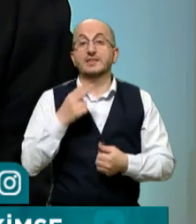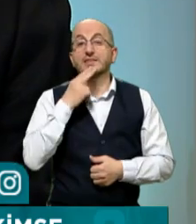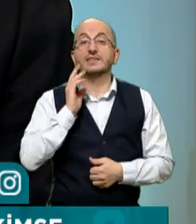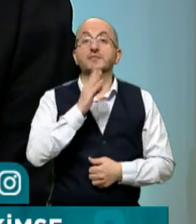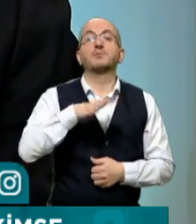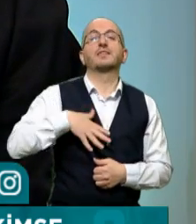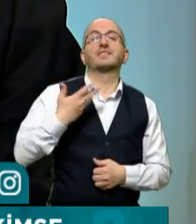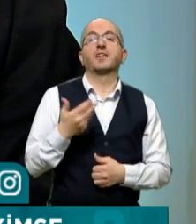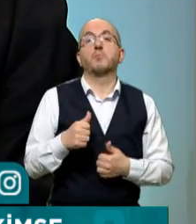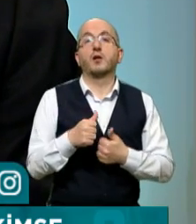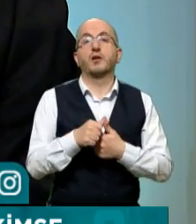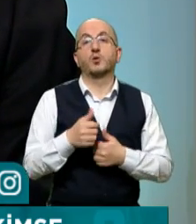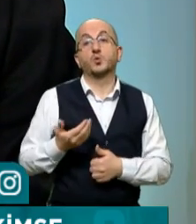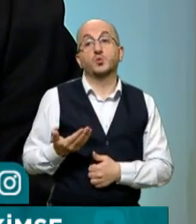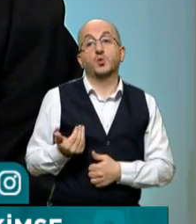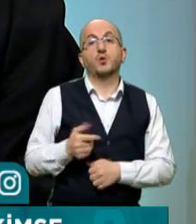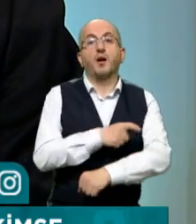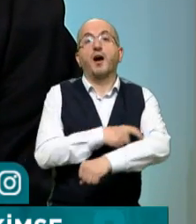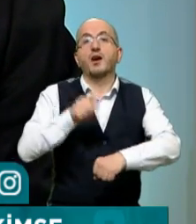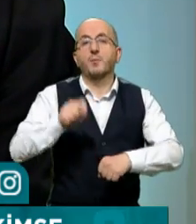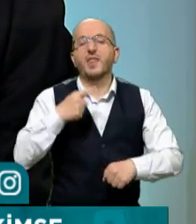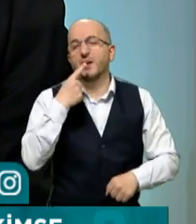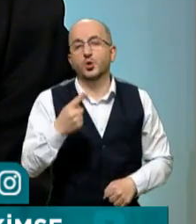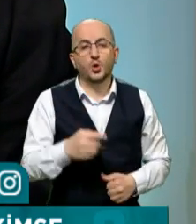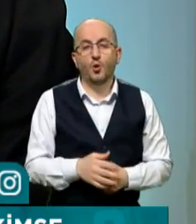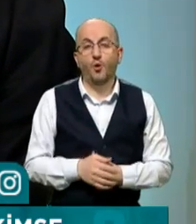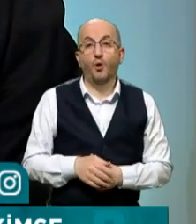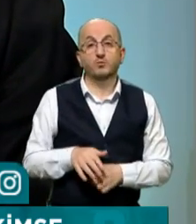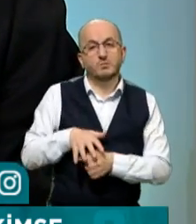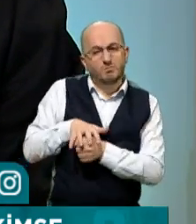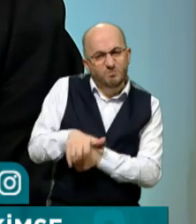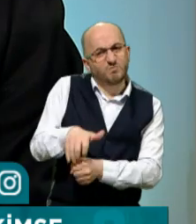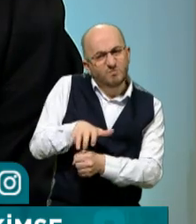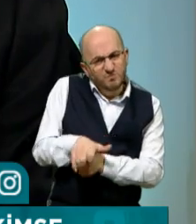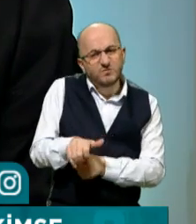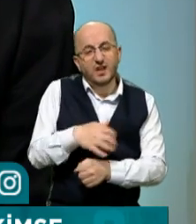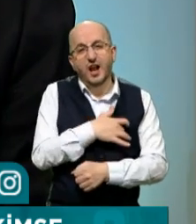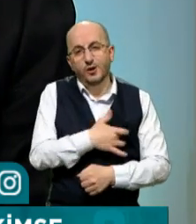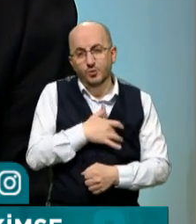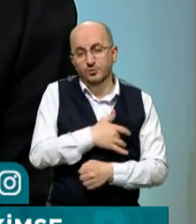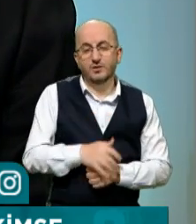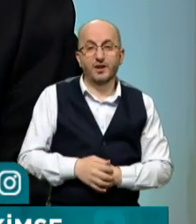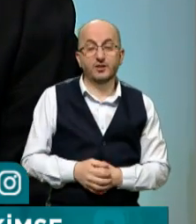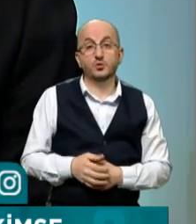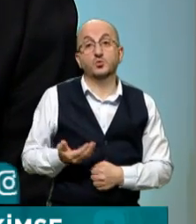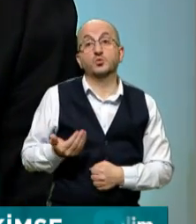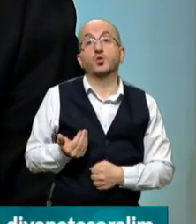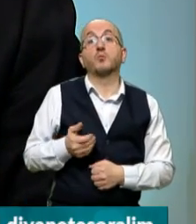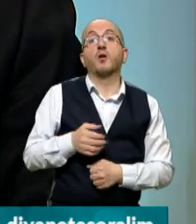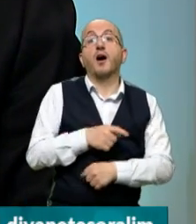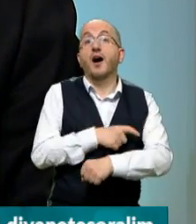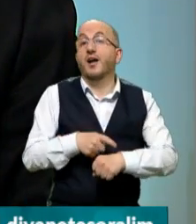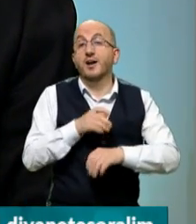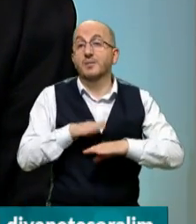istemiyor. Sütümü haram ederim diyor. Bu baskıyı yaparlar mesela Anadolu'da. Sütünü haram ettin.